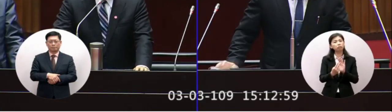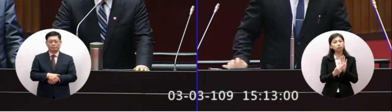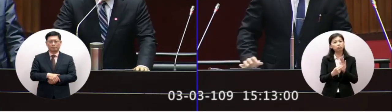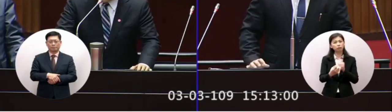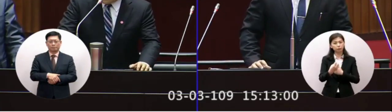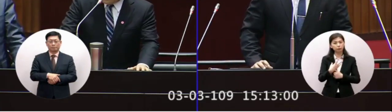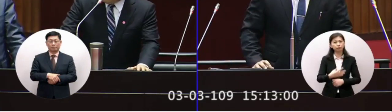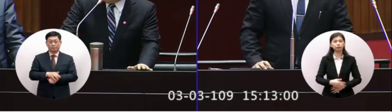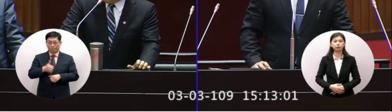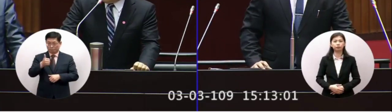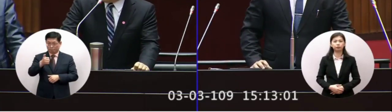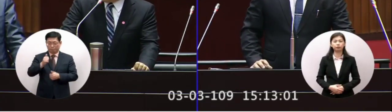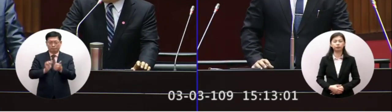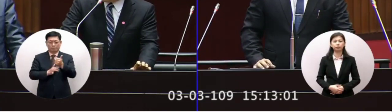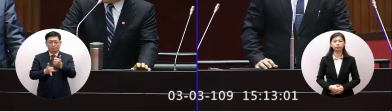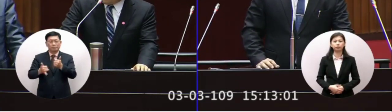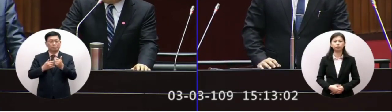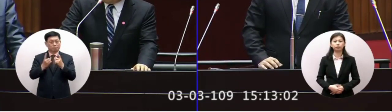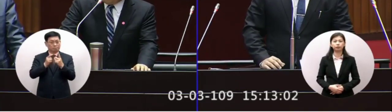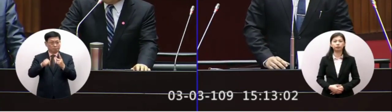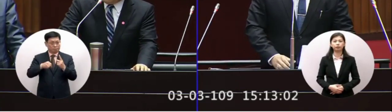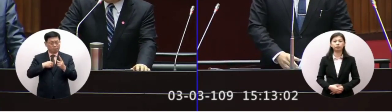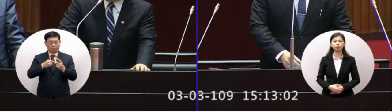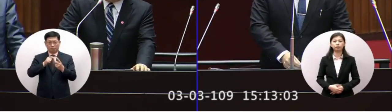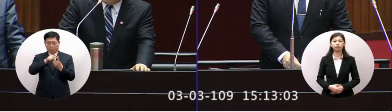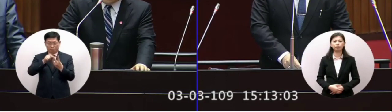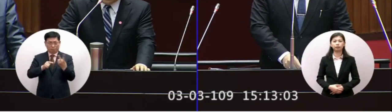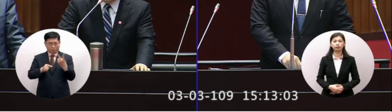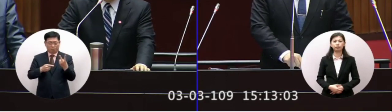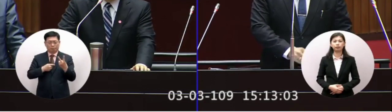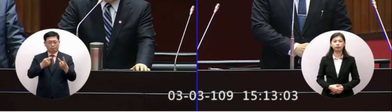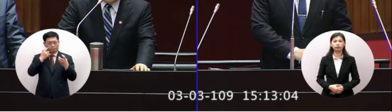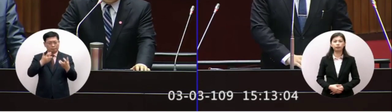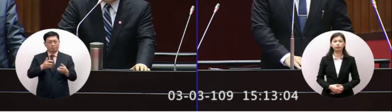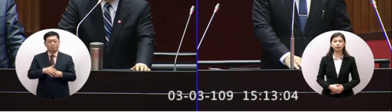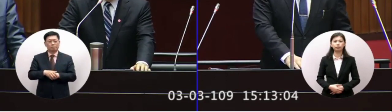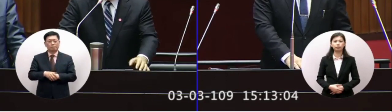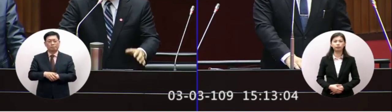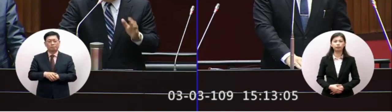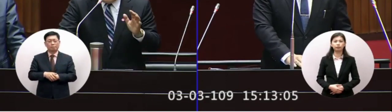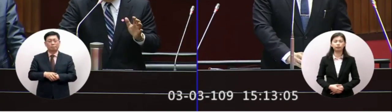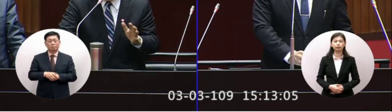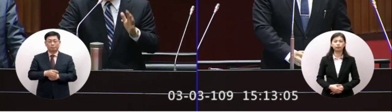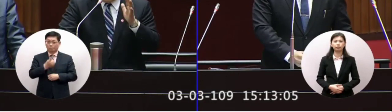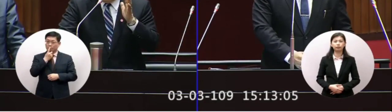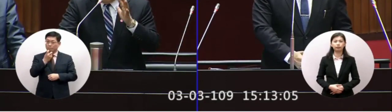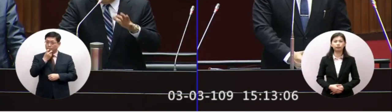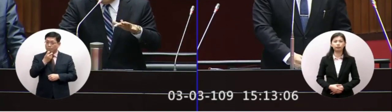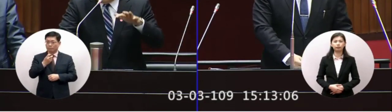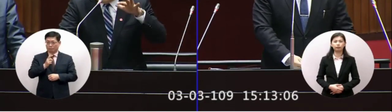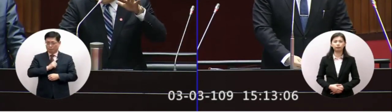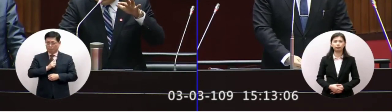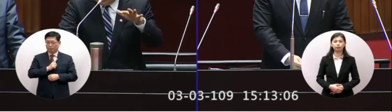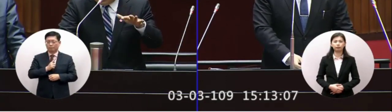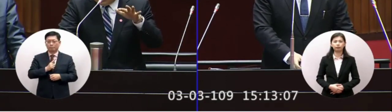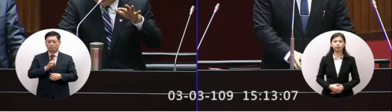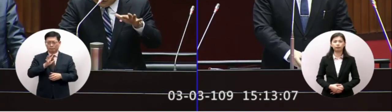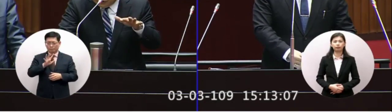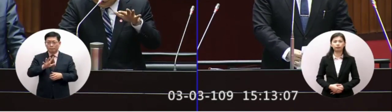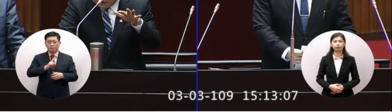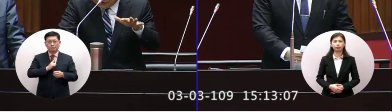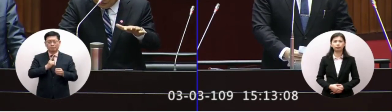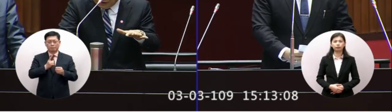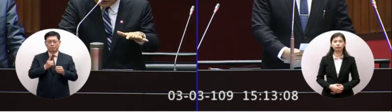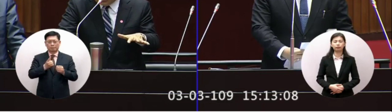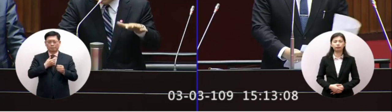确定？ 谢谢委员对这两方面的关心。其实中央不但我们